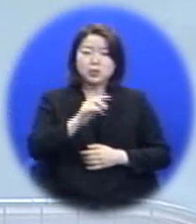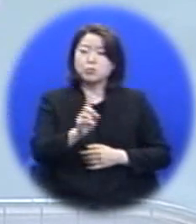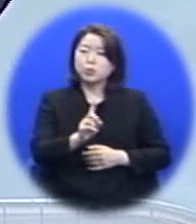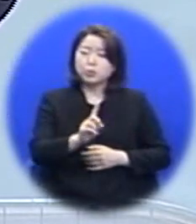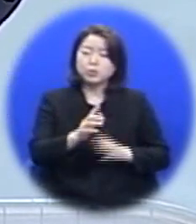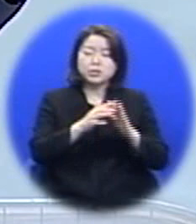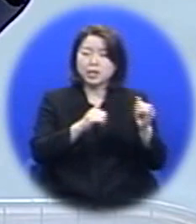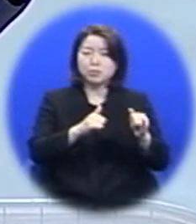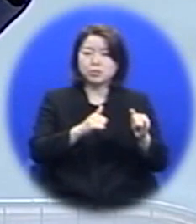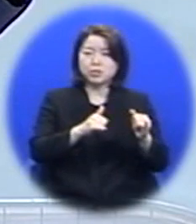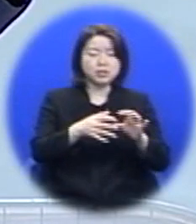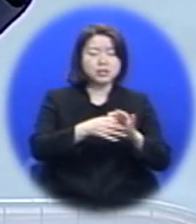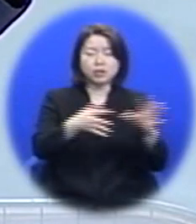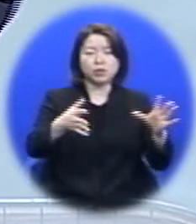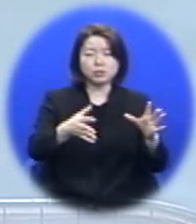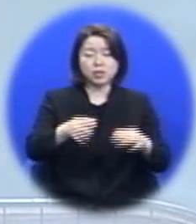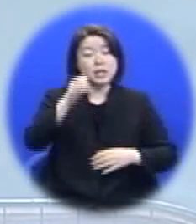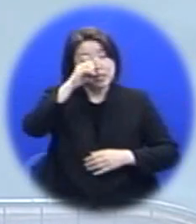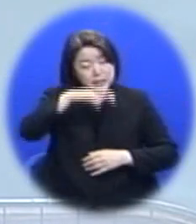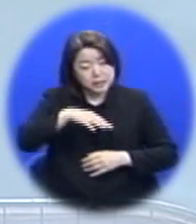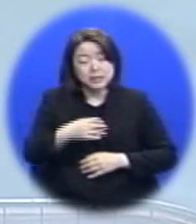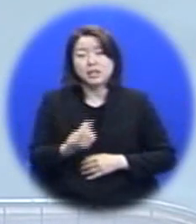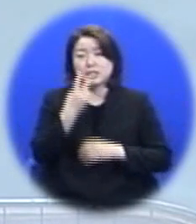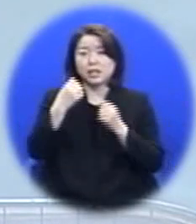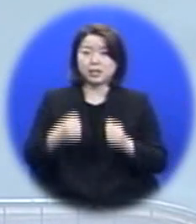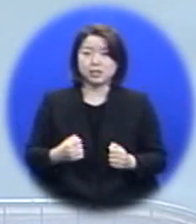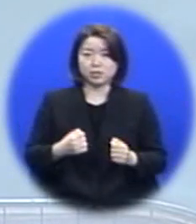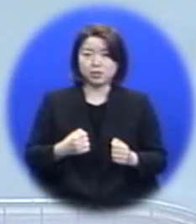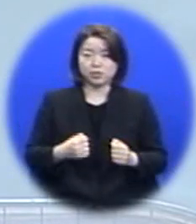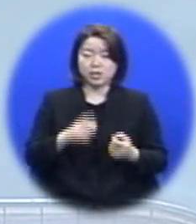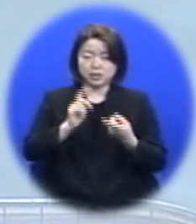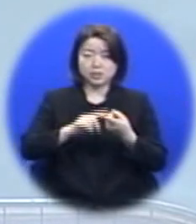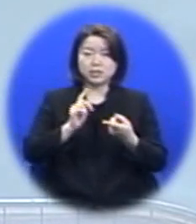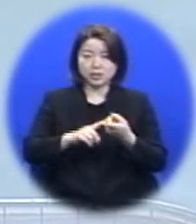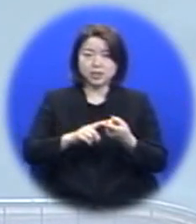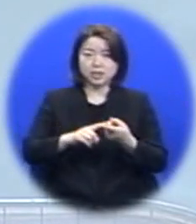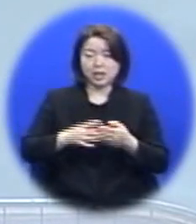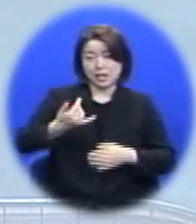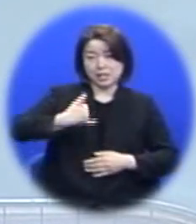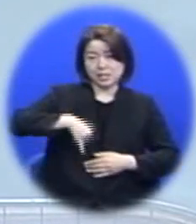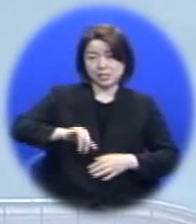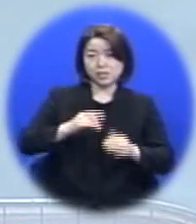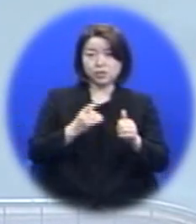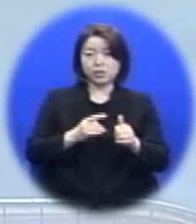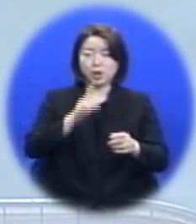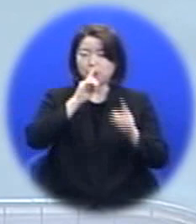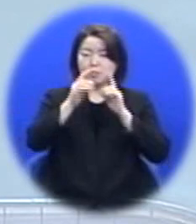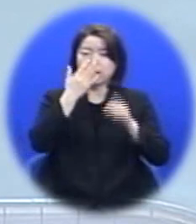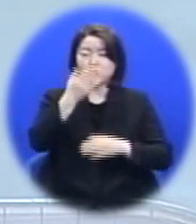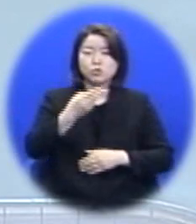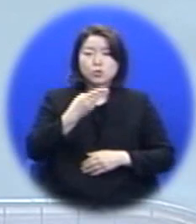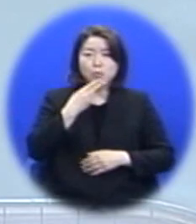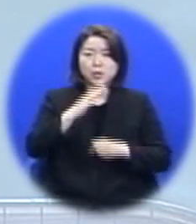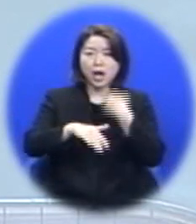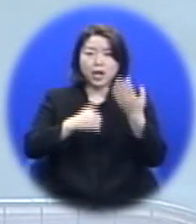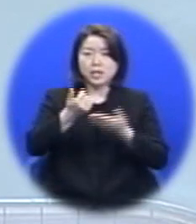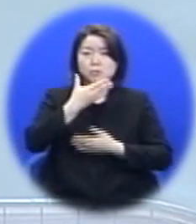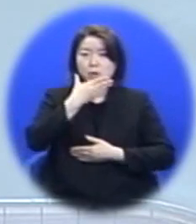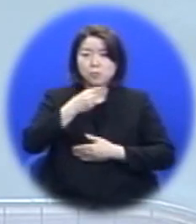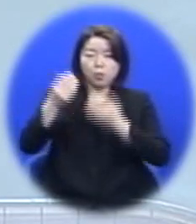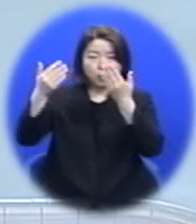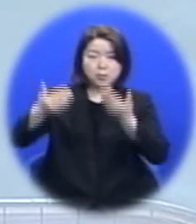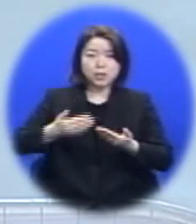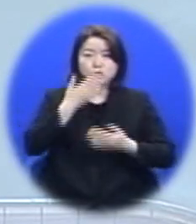그냥 살아계세요. 그것 자체가 자녀들에게는 말할 수 없는 하나님의 복을 받을 기회예요.